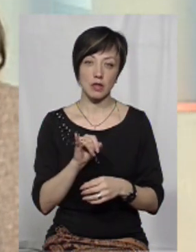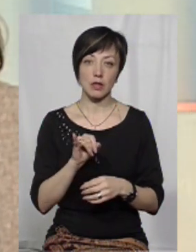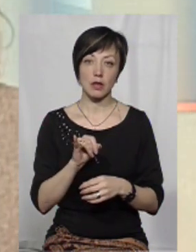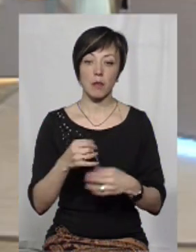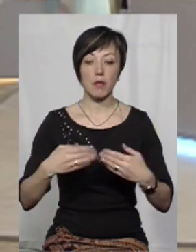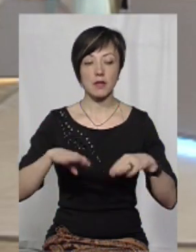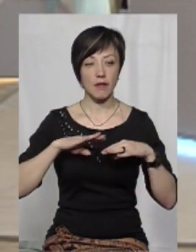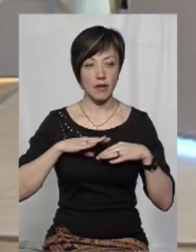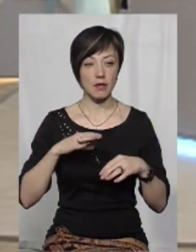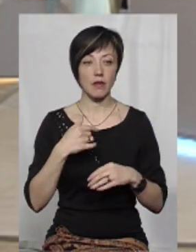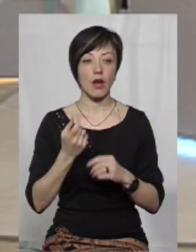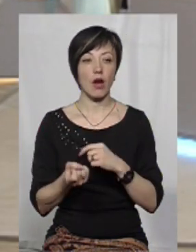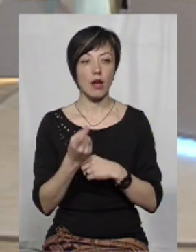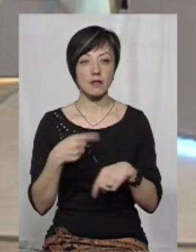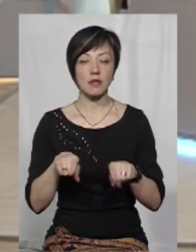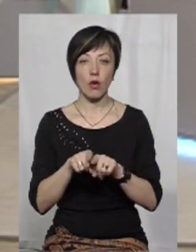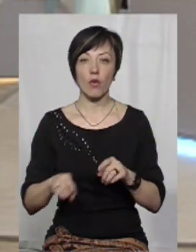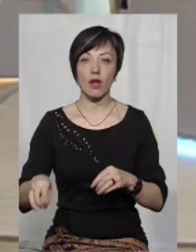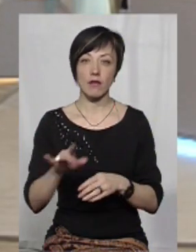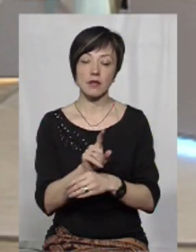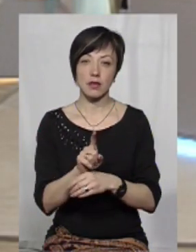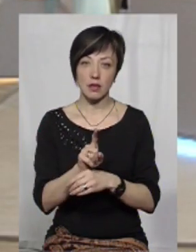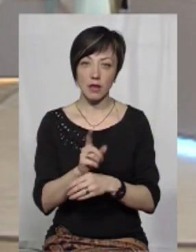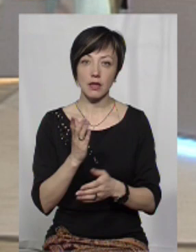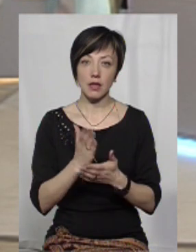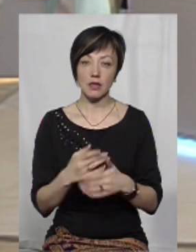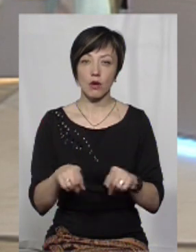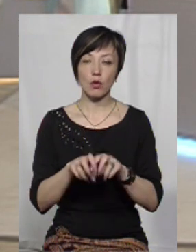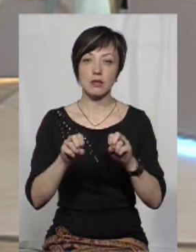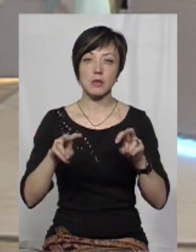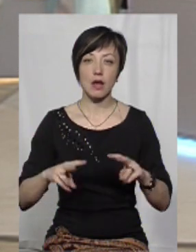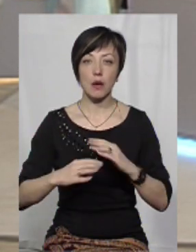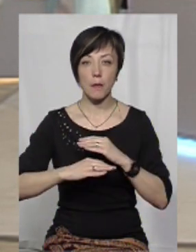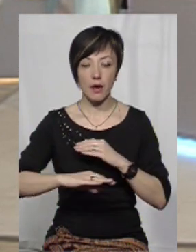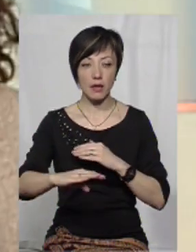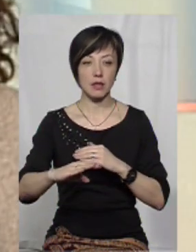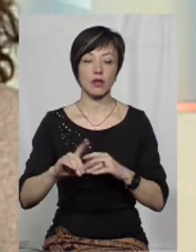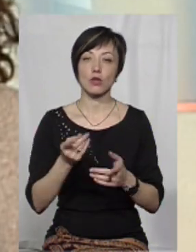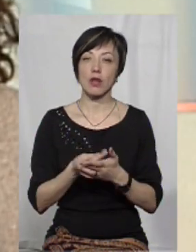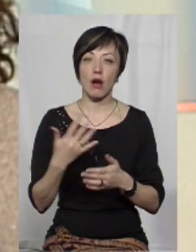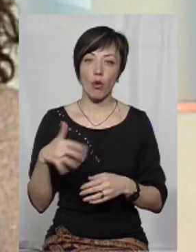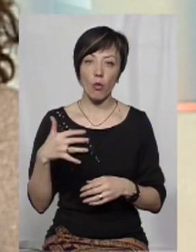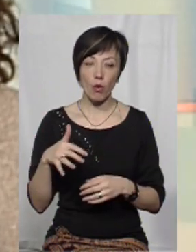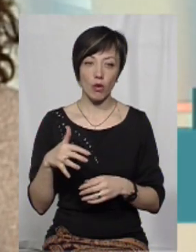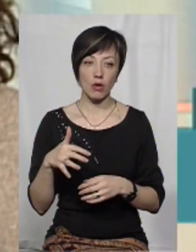нам это посоветовали. И оказывается, такой европейский стандарт, есть такое специальное покрытие, оно, конечно, очень